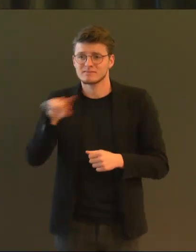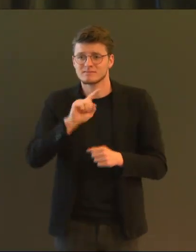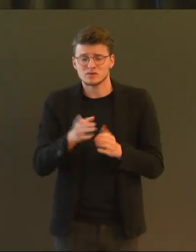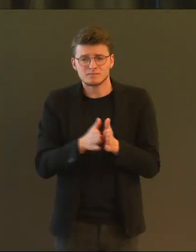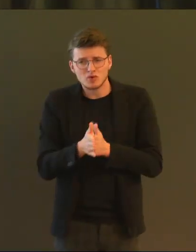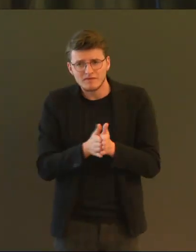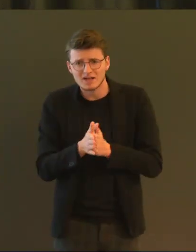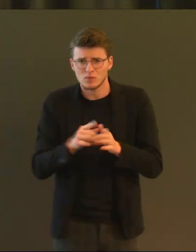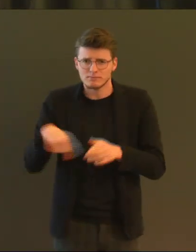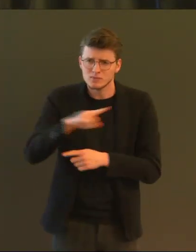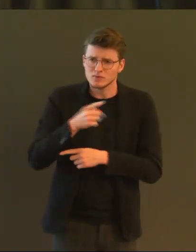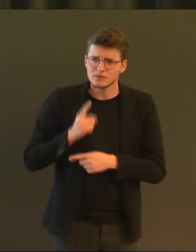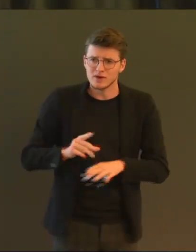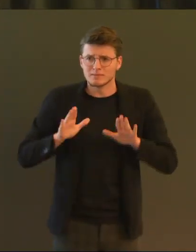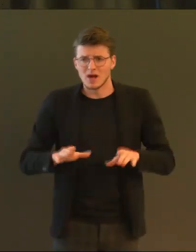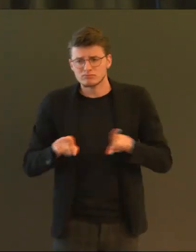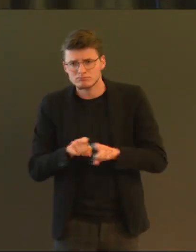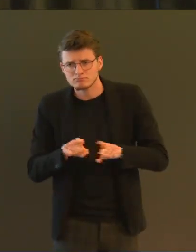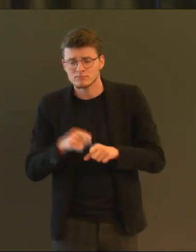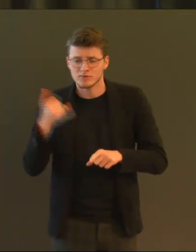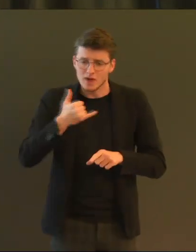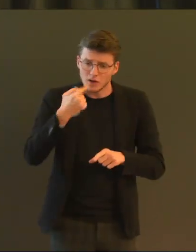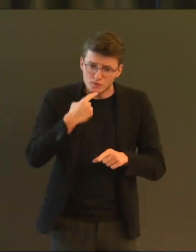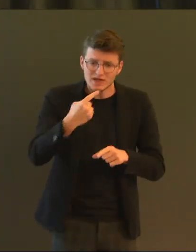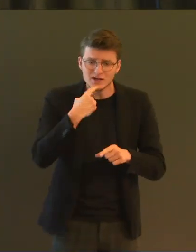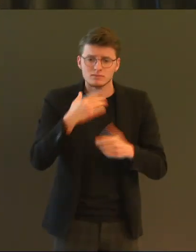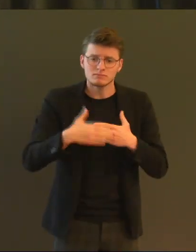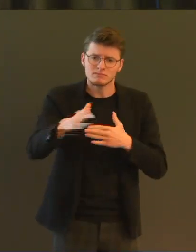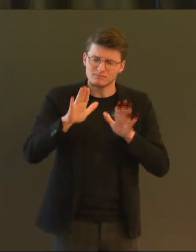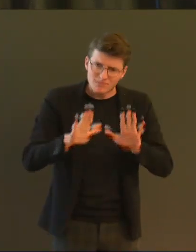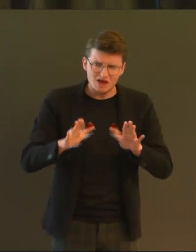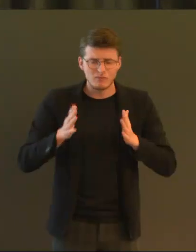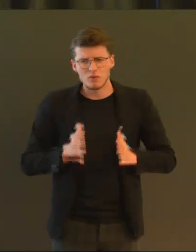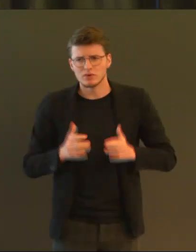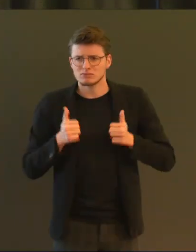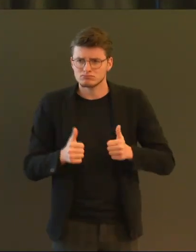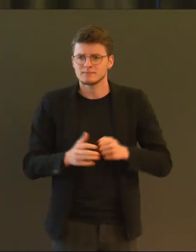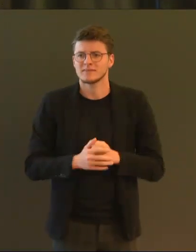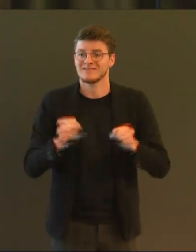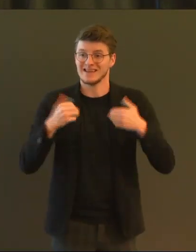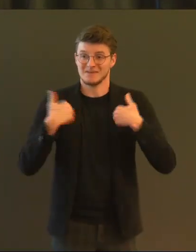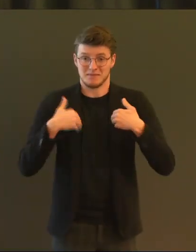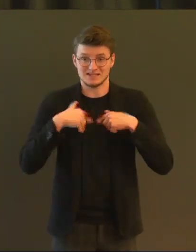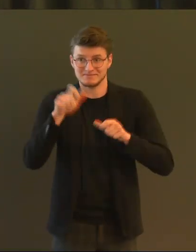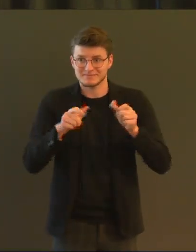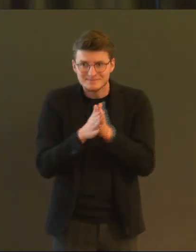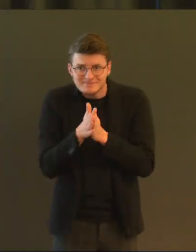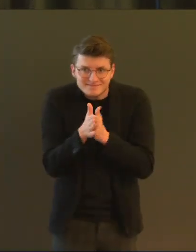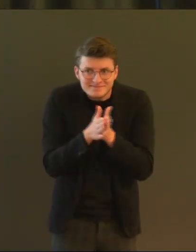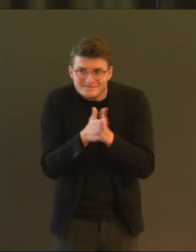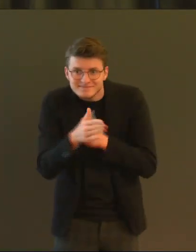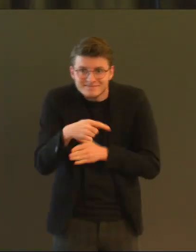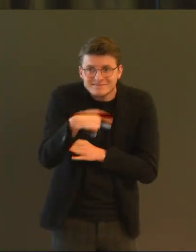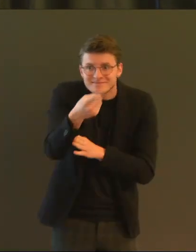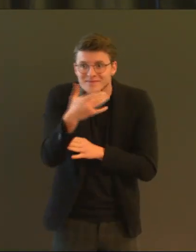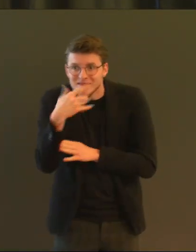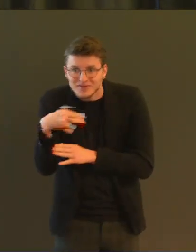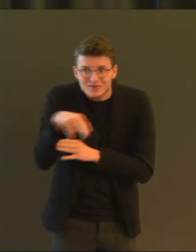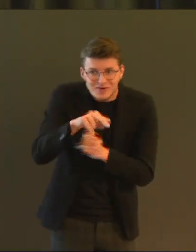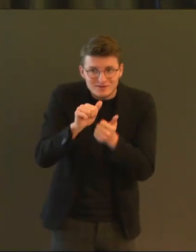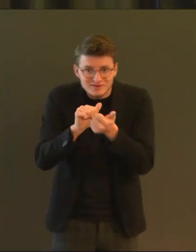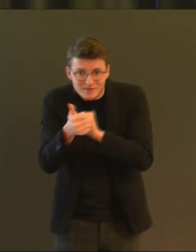de komende dagen en weken. Veel mensen kijken uit om terug in clubverband te sporten. Dit is mogelijk